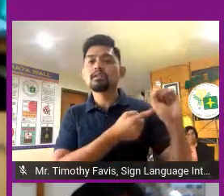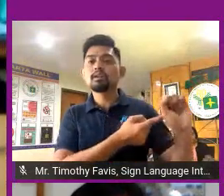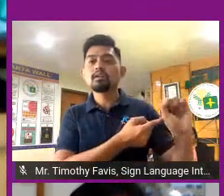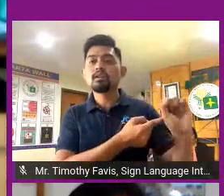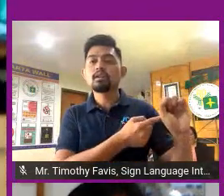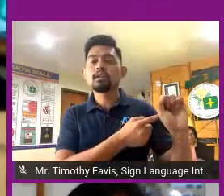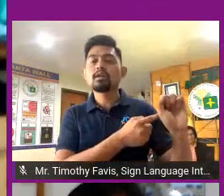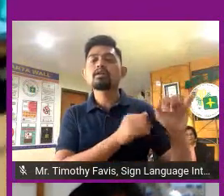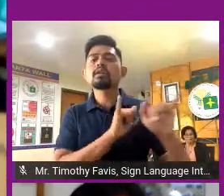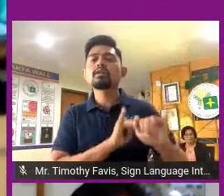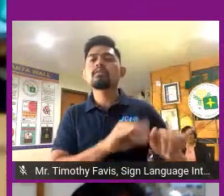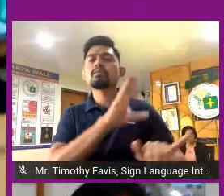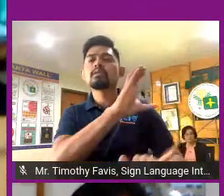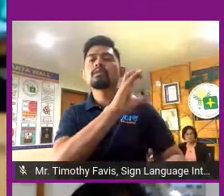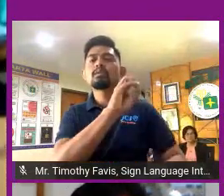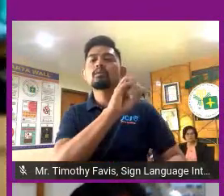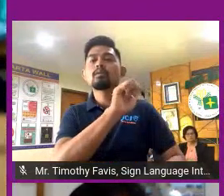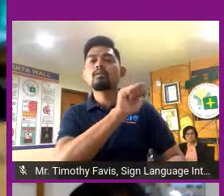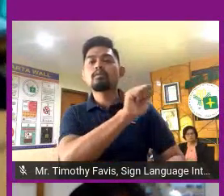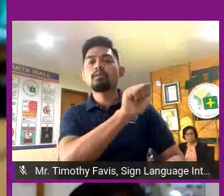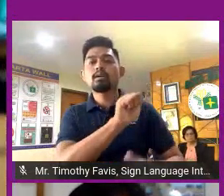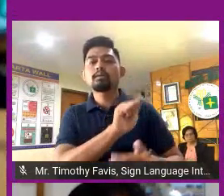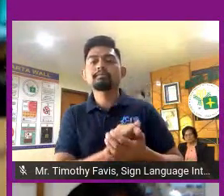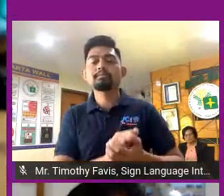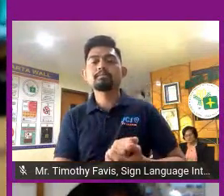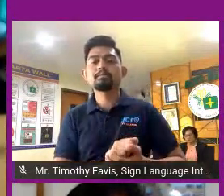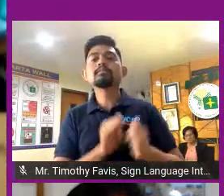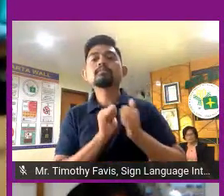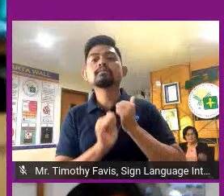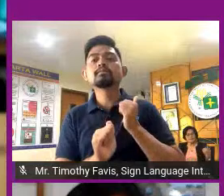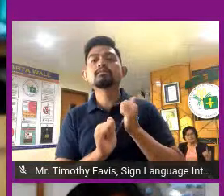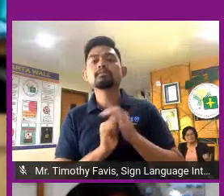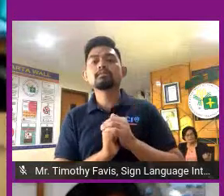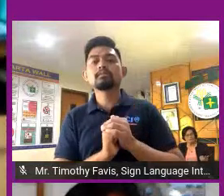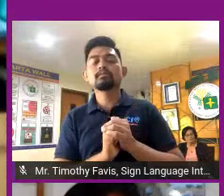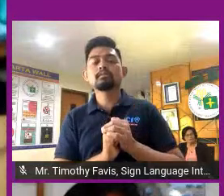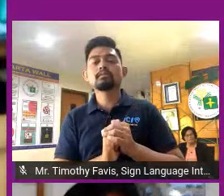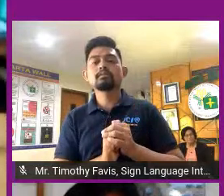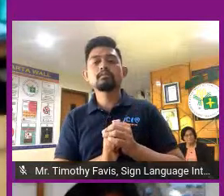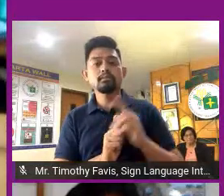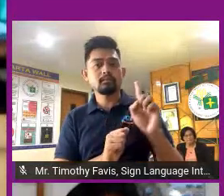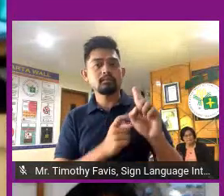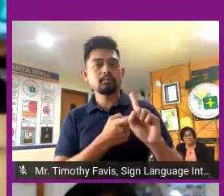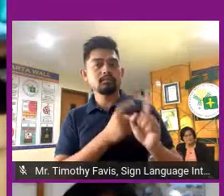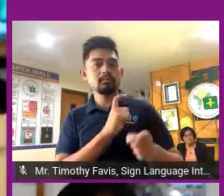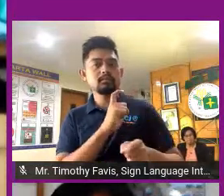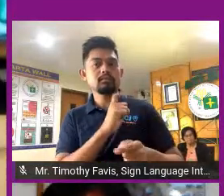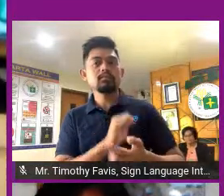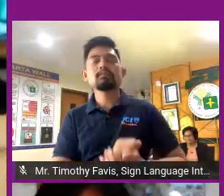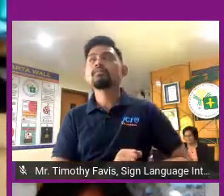ano, pati COA nakikialam dito. So, taga saan si Ma'am?